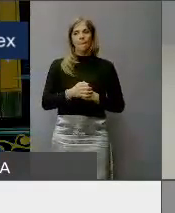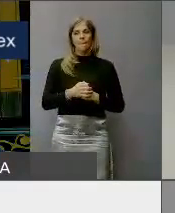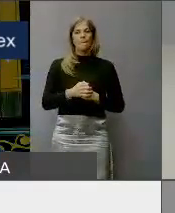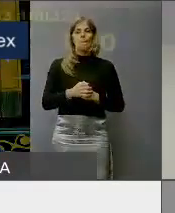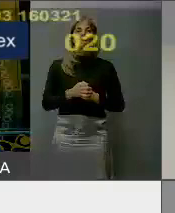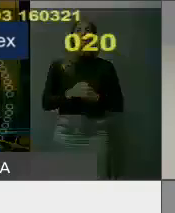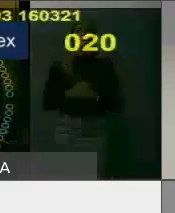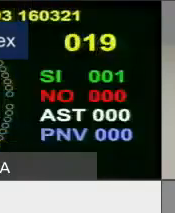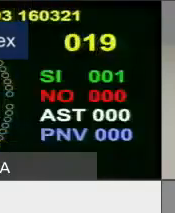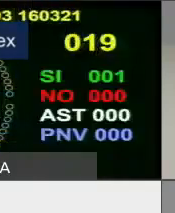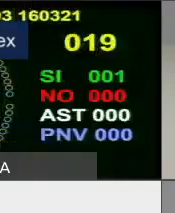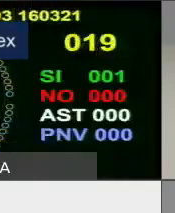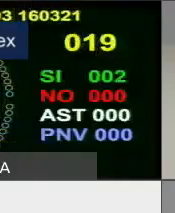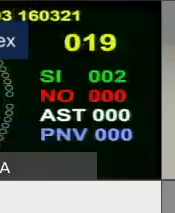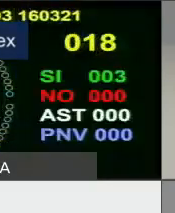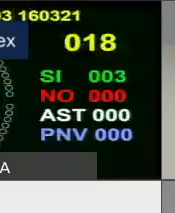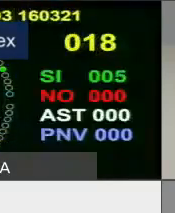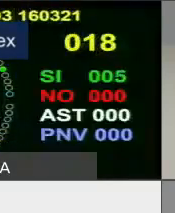si vota